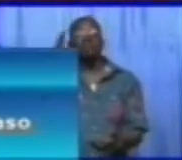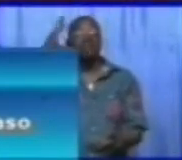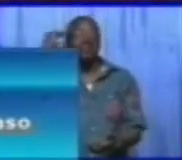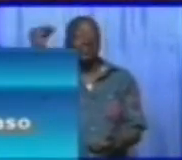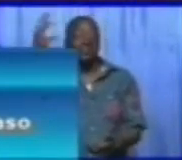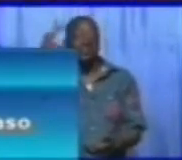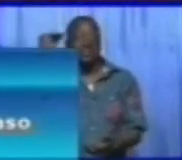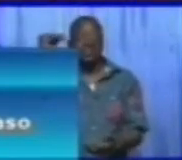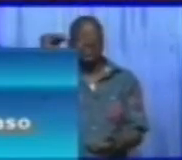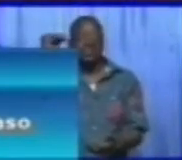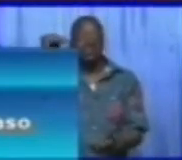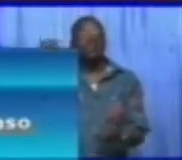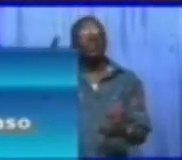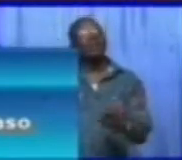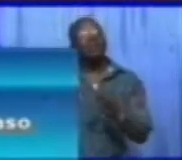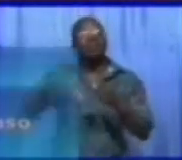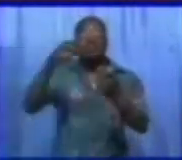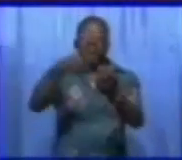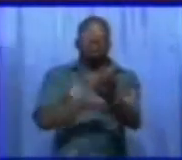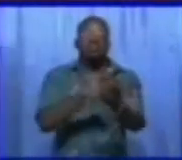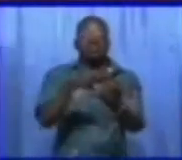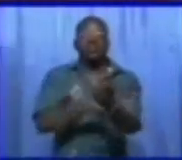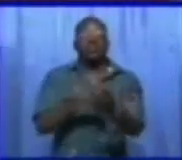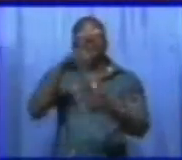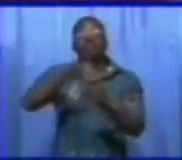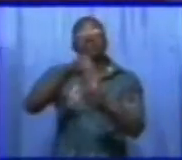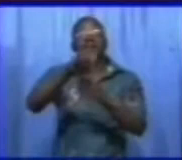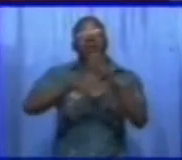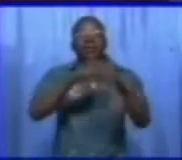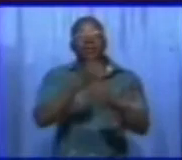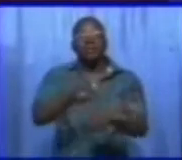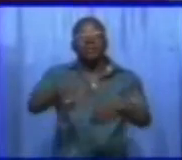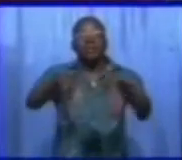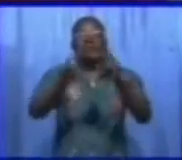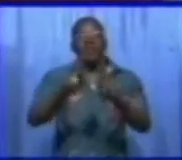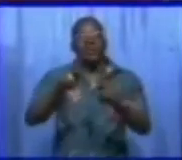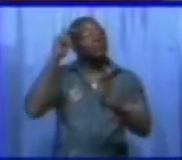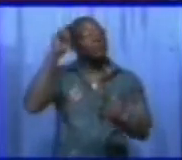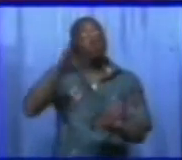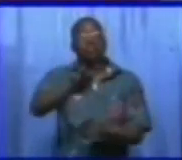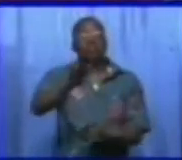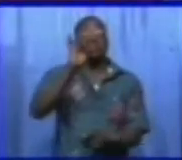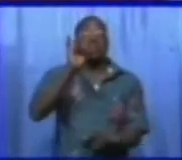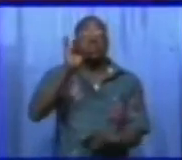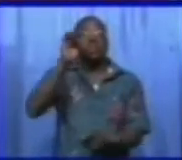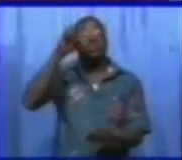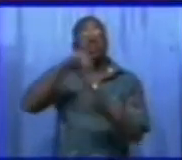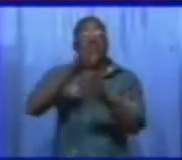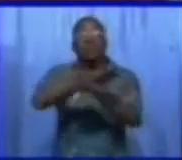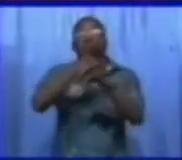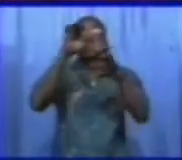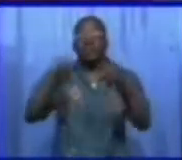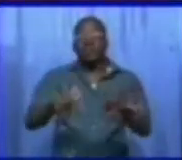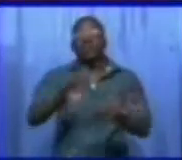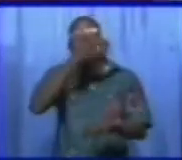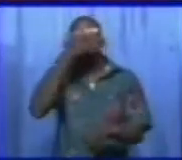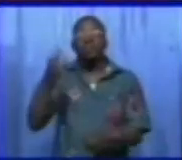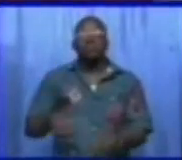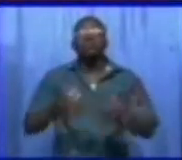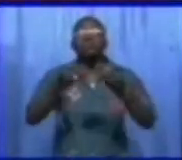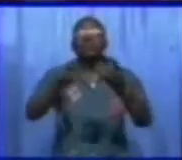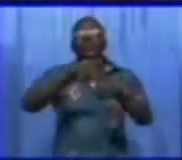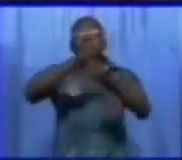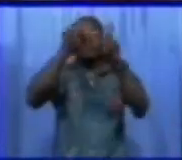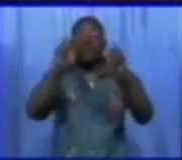expériences à renouveler dans l'année. Ça nous permet justement, quand on se retrouve dans l'entreprise, à mieux appréhender les questions sur